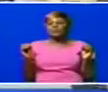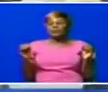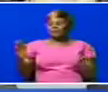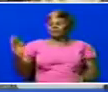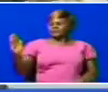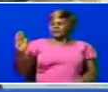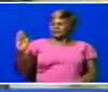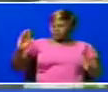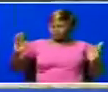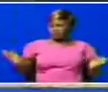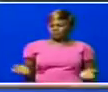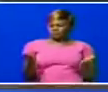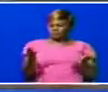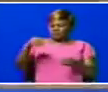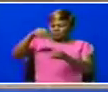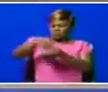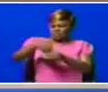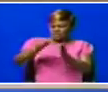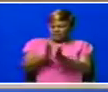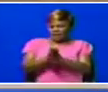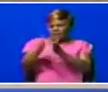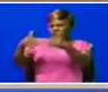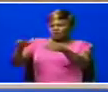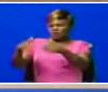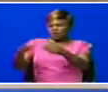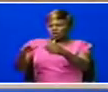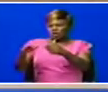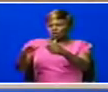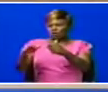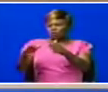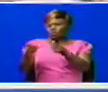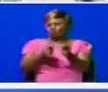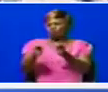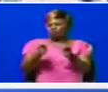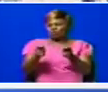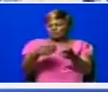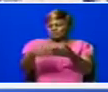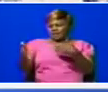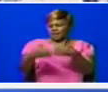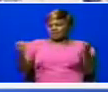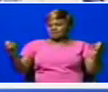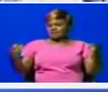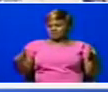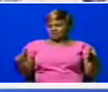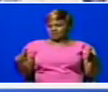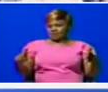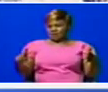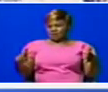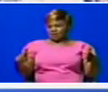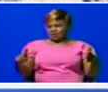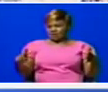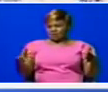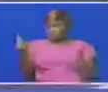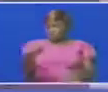Usalama nao umeimarishwa nje na ndani ya uwanja huu ili kuziba mianya yote. Ishara tosha kuwa hamna linalofaa